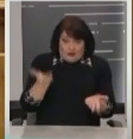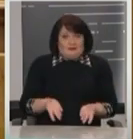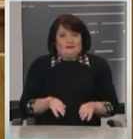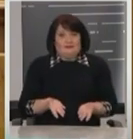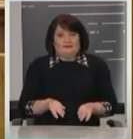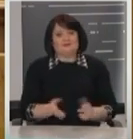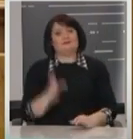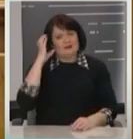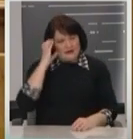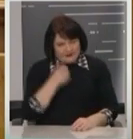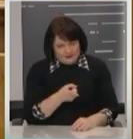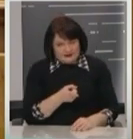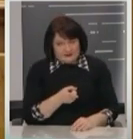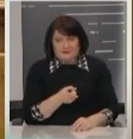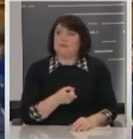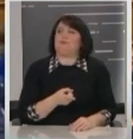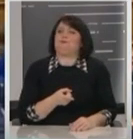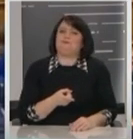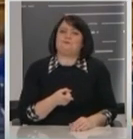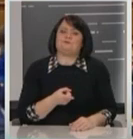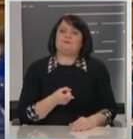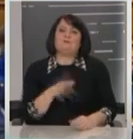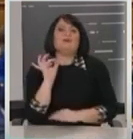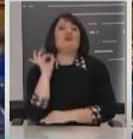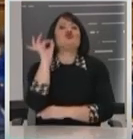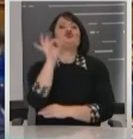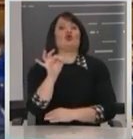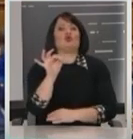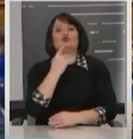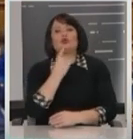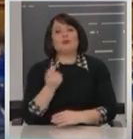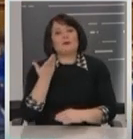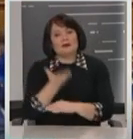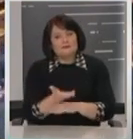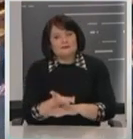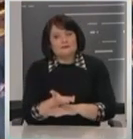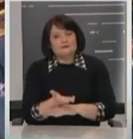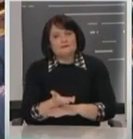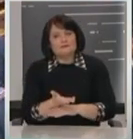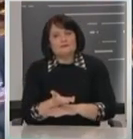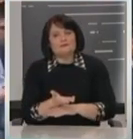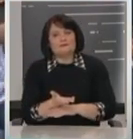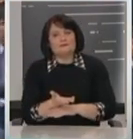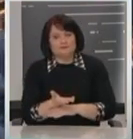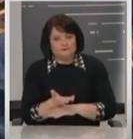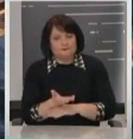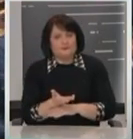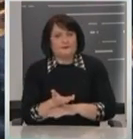3,7%. Και να σας θυμίσω ότι ο στόχος που τέθηκε από την πλευρά